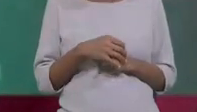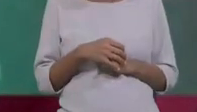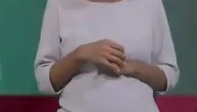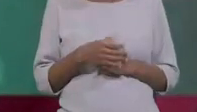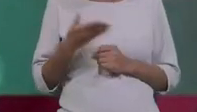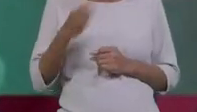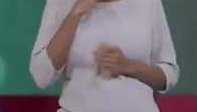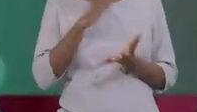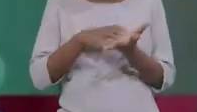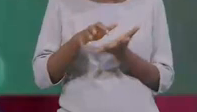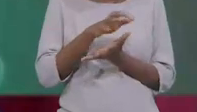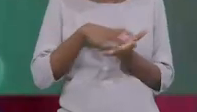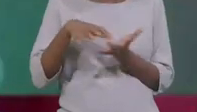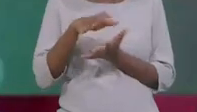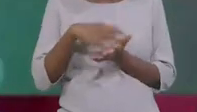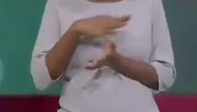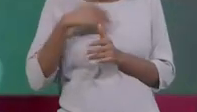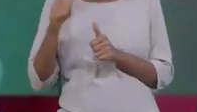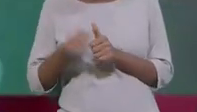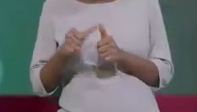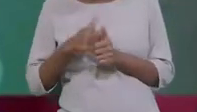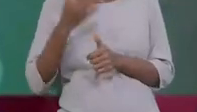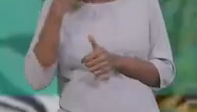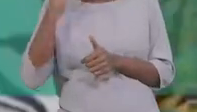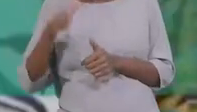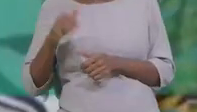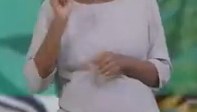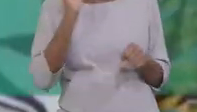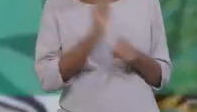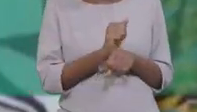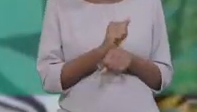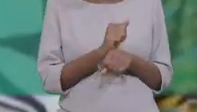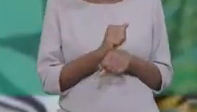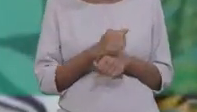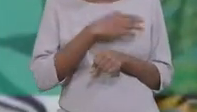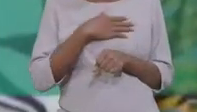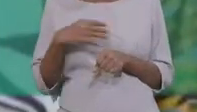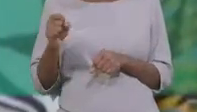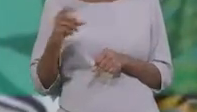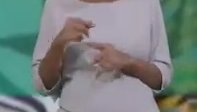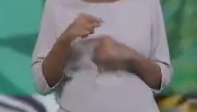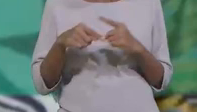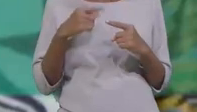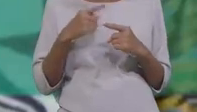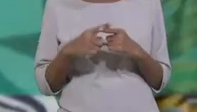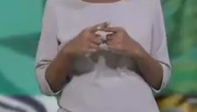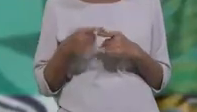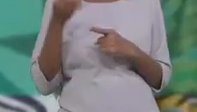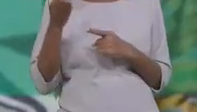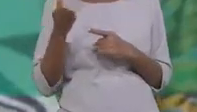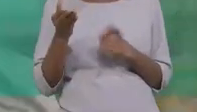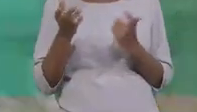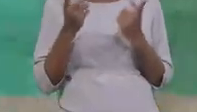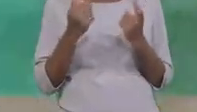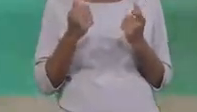et un esprit de dispute, il y a du désordre et toutes sortes de mauvaises actions. Ainsi donc,